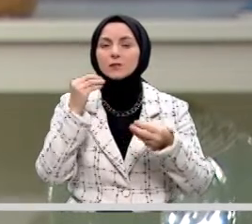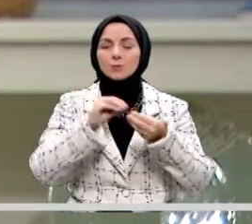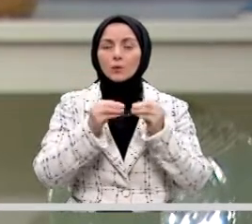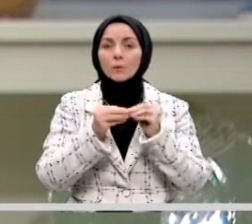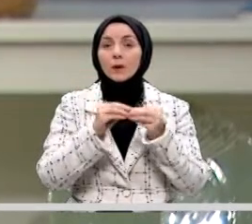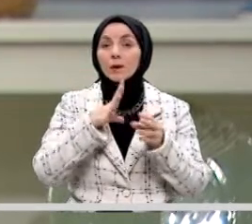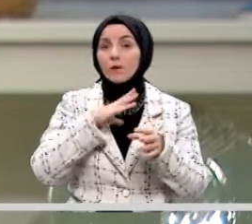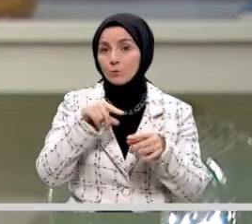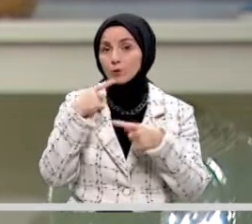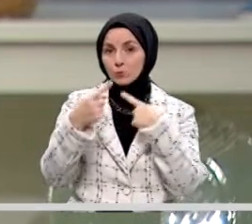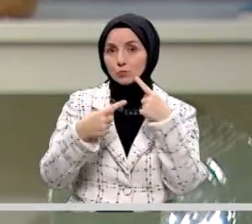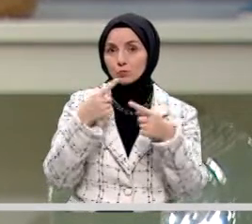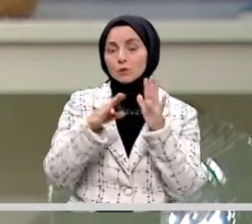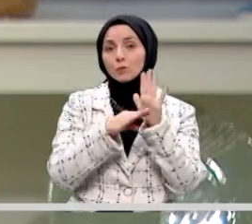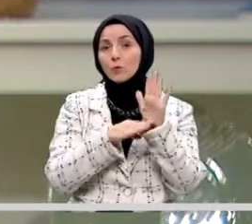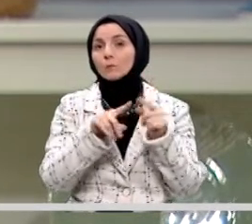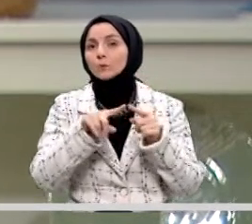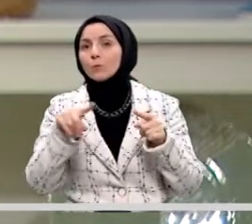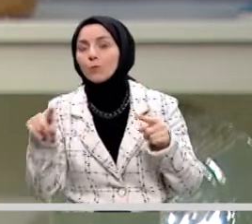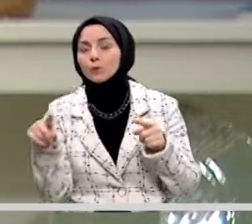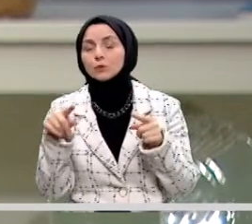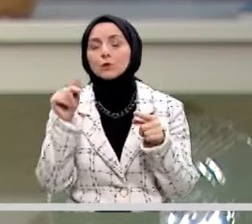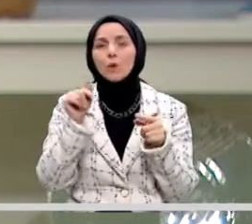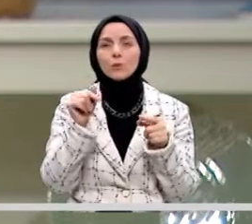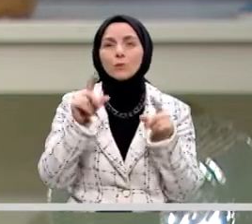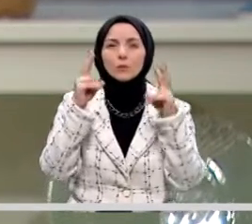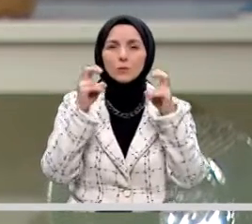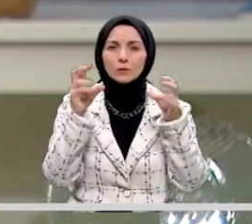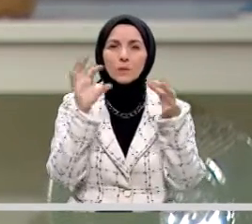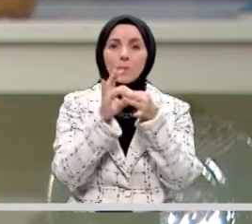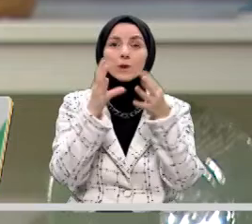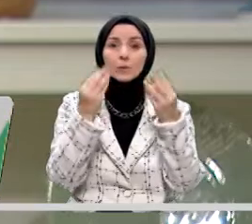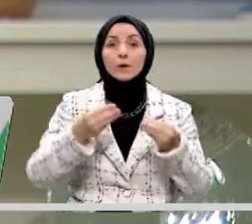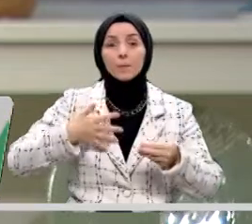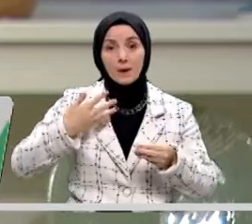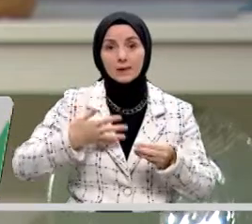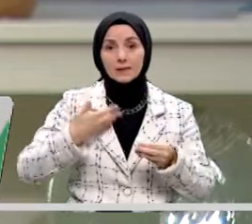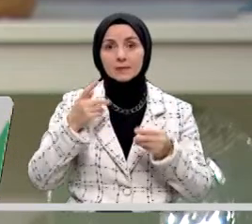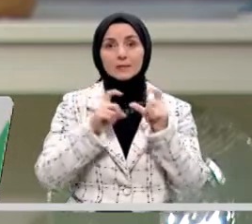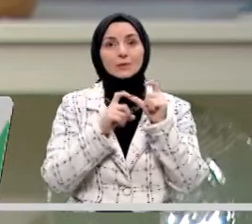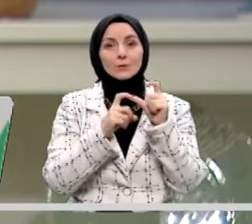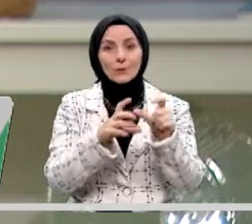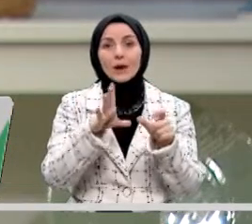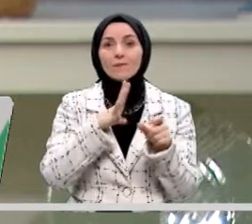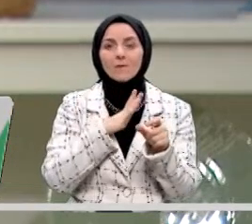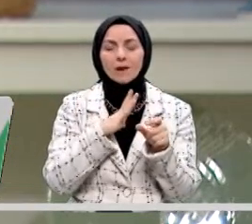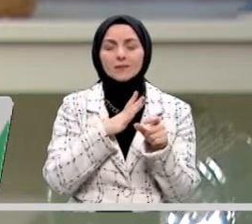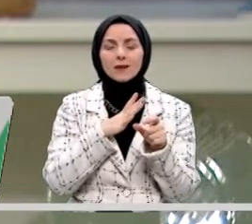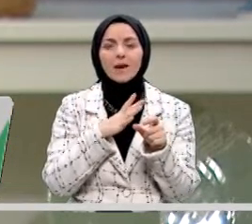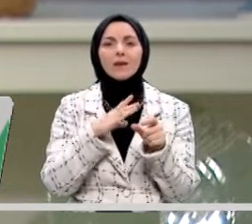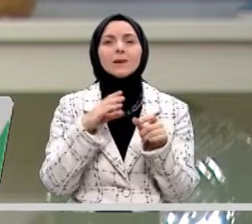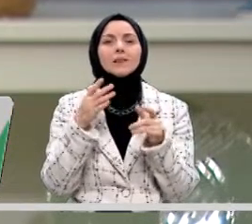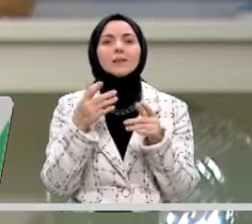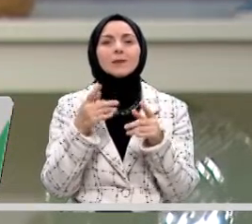programımız boyunca bize bu konuyla ilgili merak ettiğiniz sorular olursa ilgili soru hatlarımızdan bize ulaştırabilirsiniz